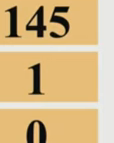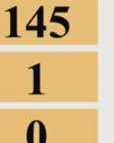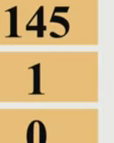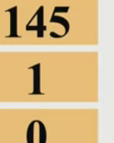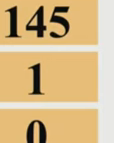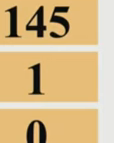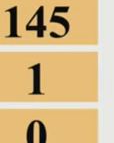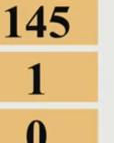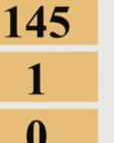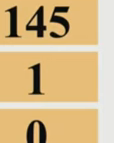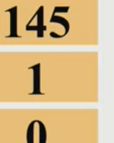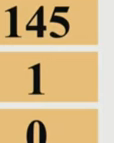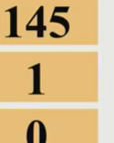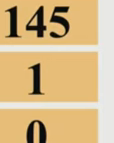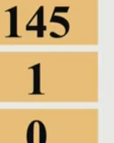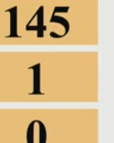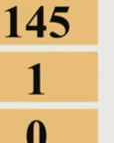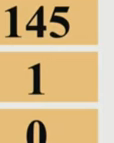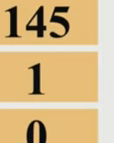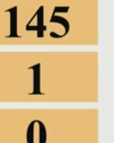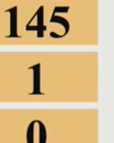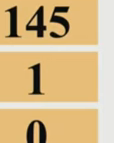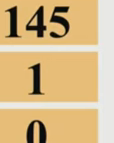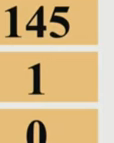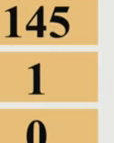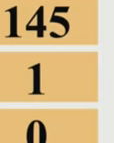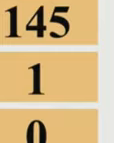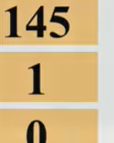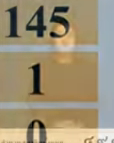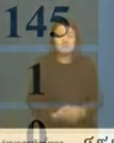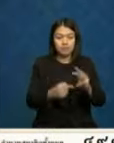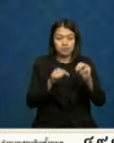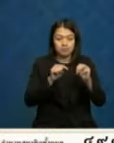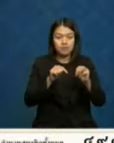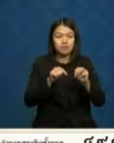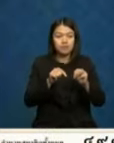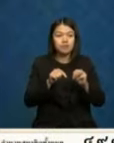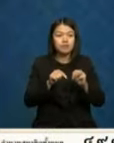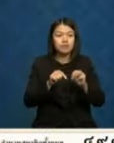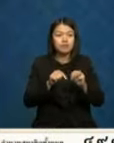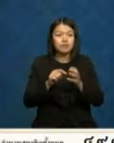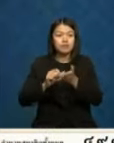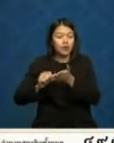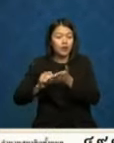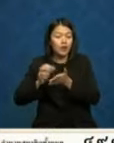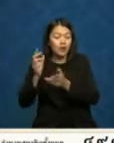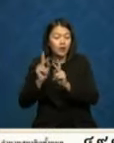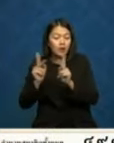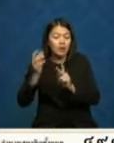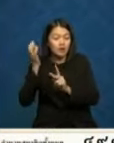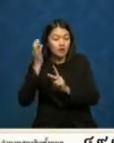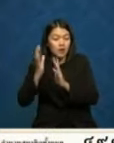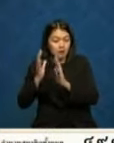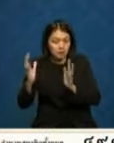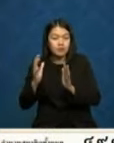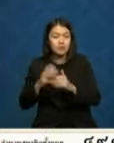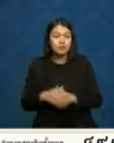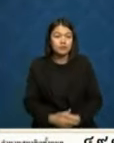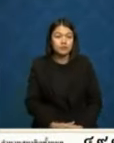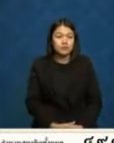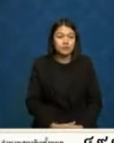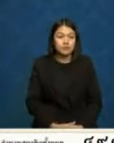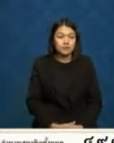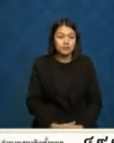1ไม่ลงคะแนน1เพราะฉะนั้นมาตรานี้เห็นด้วยกับการแก้ไขของคณะกรรมการเสียงข้างมากนะ